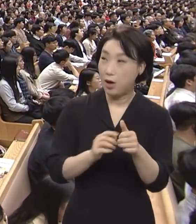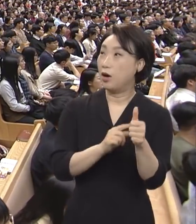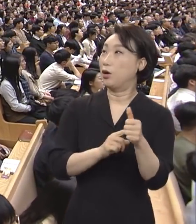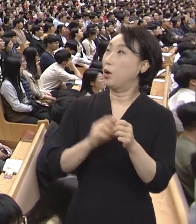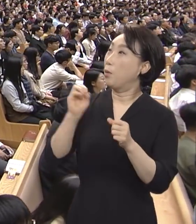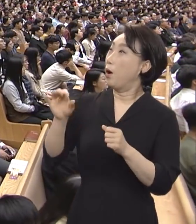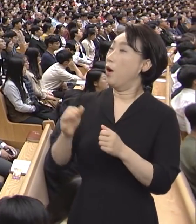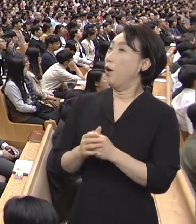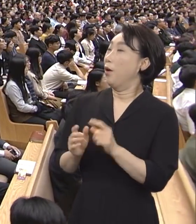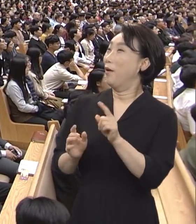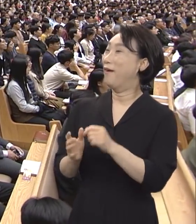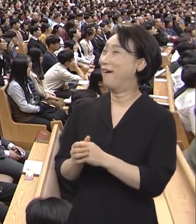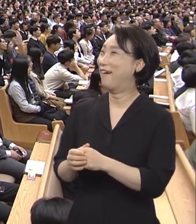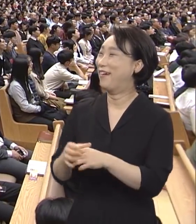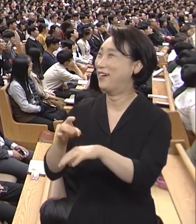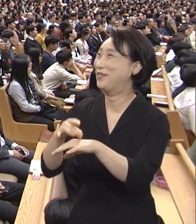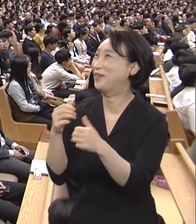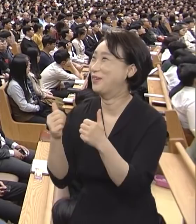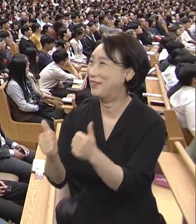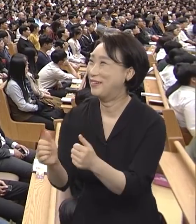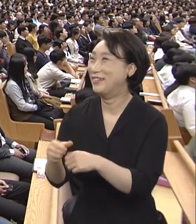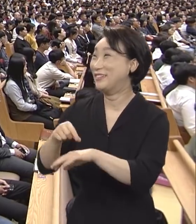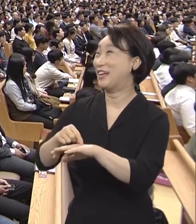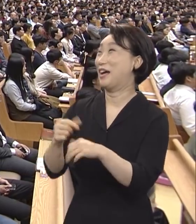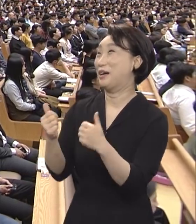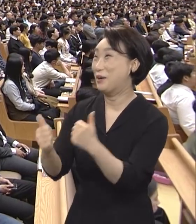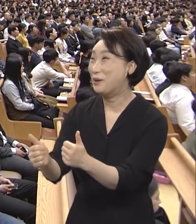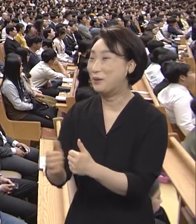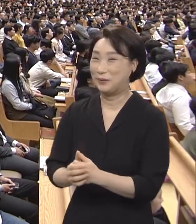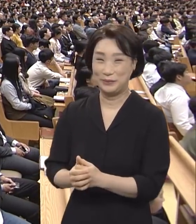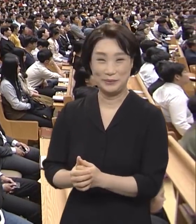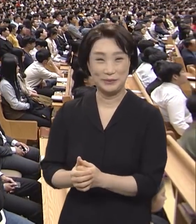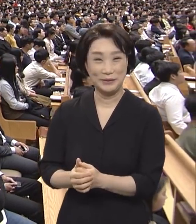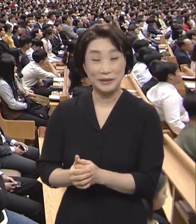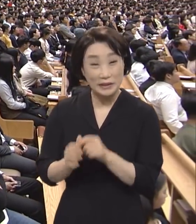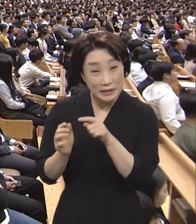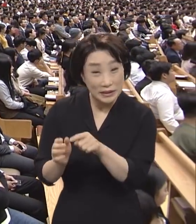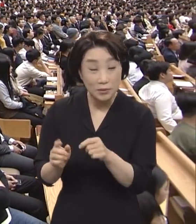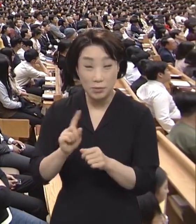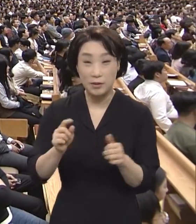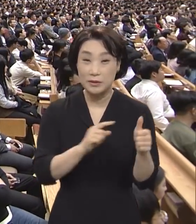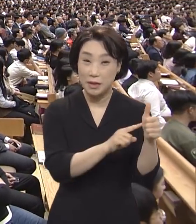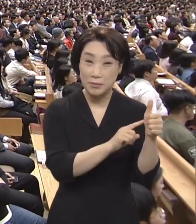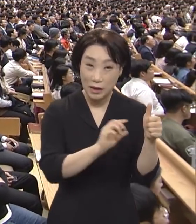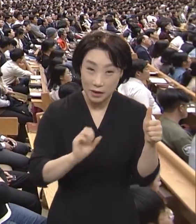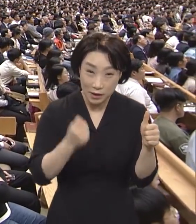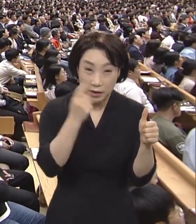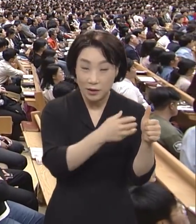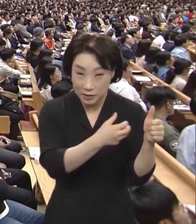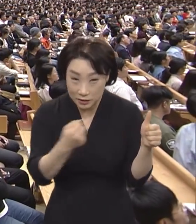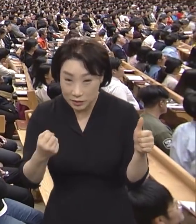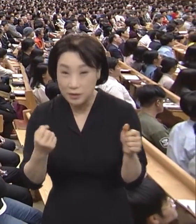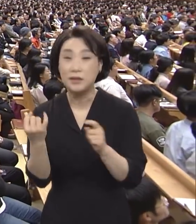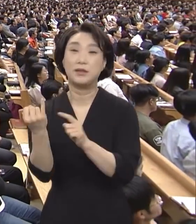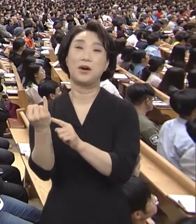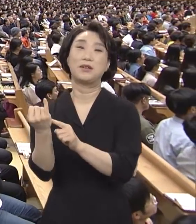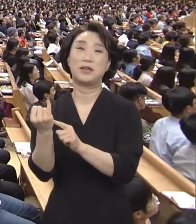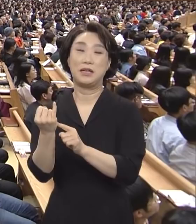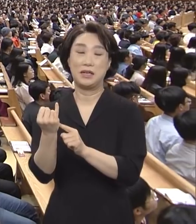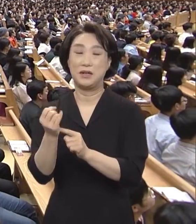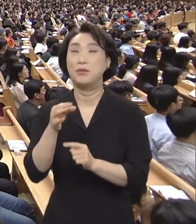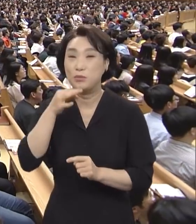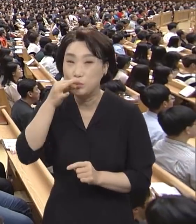아담이 가로돼 이는 내 뼈 중에 뼈요, 살 중에 살이라. 이것을 남자에게서 취하였은 즉 여자라